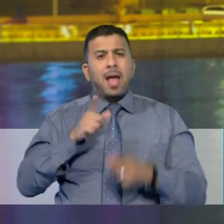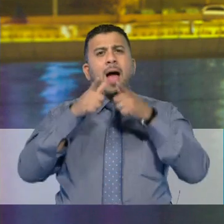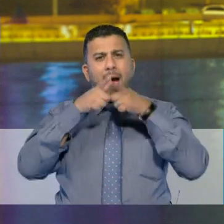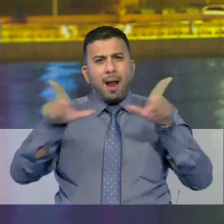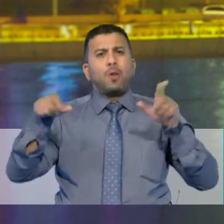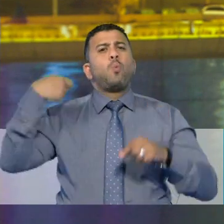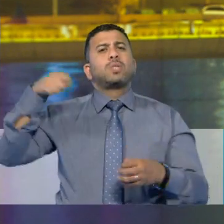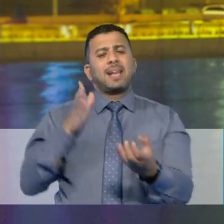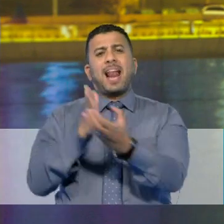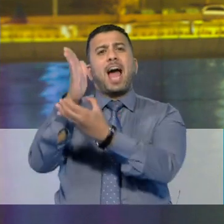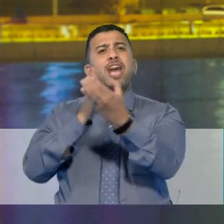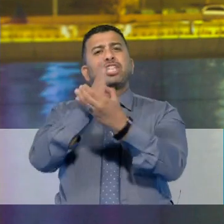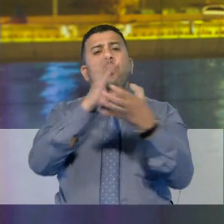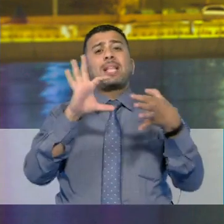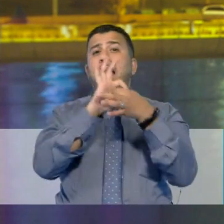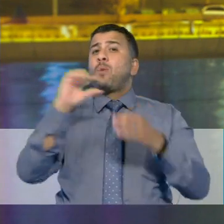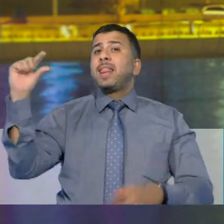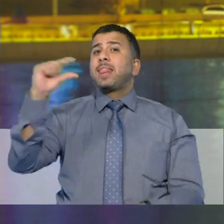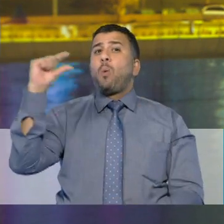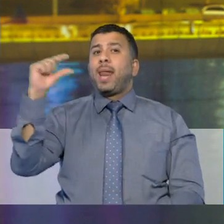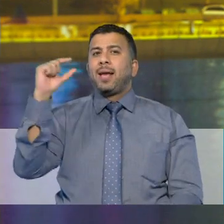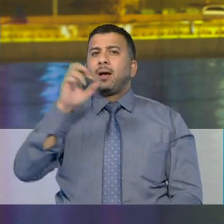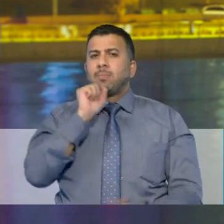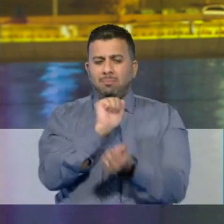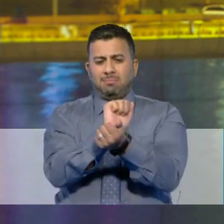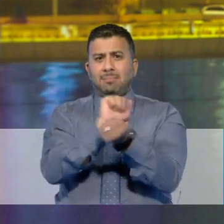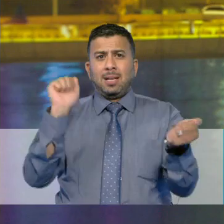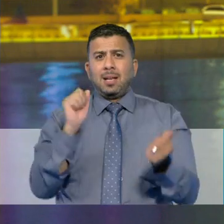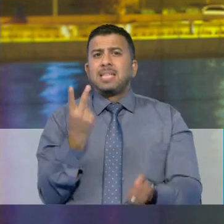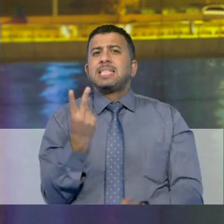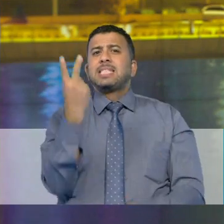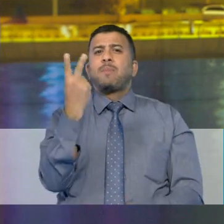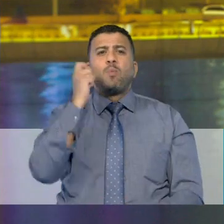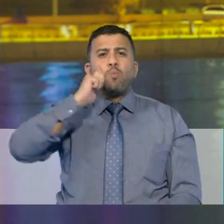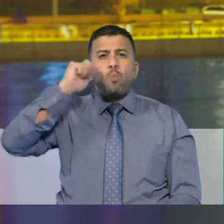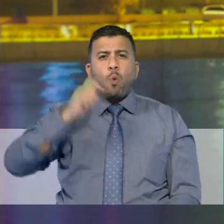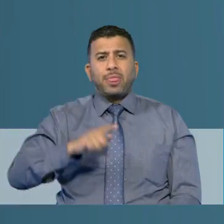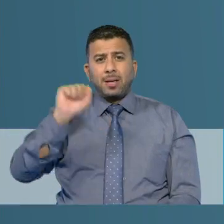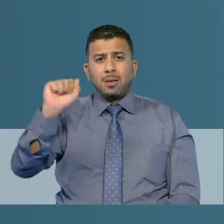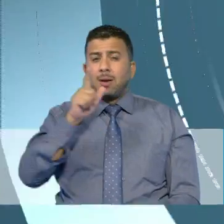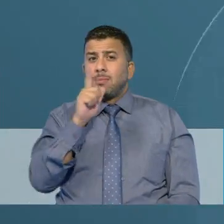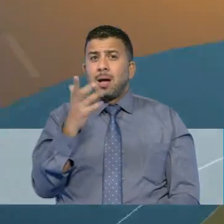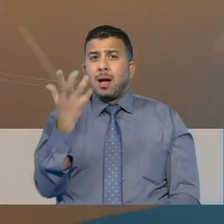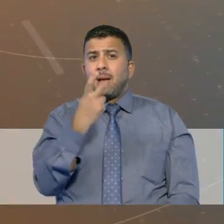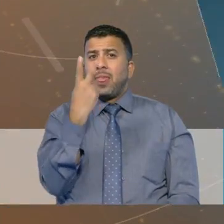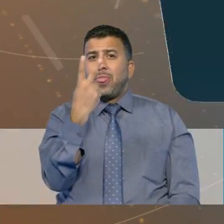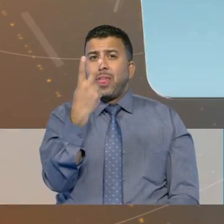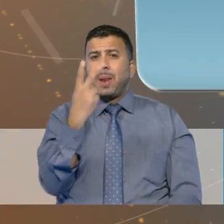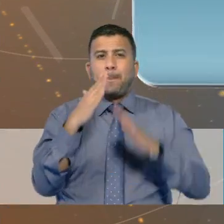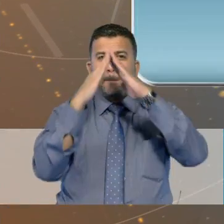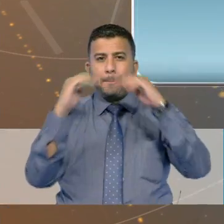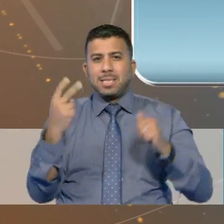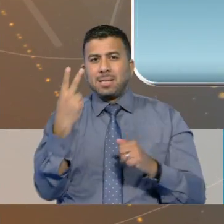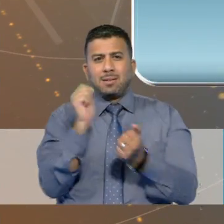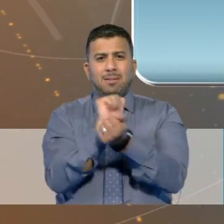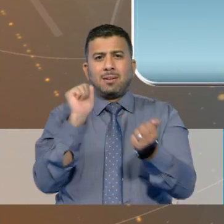أعلنت وزارة الخارجية والتعاون الدولي اليوم الإفراج عن 7 من المواطنين الإماراتيين بالإضافة إلى 2 من الجنسية